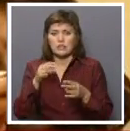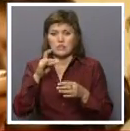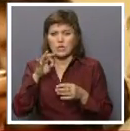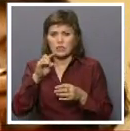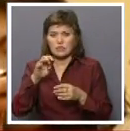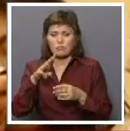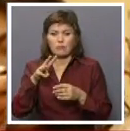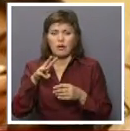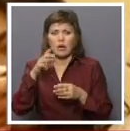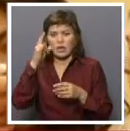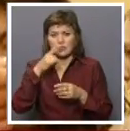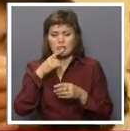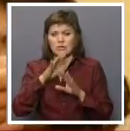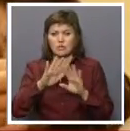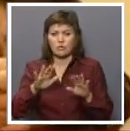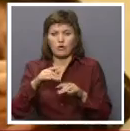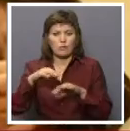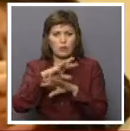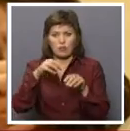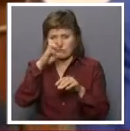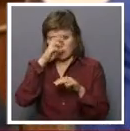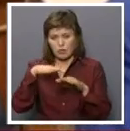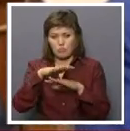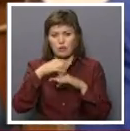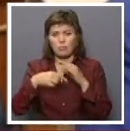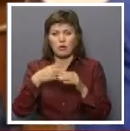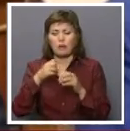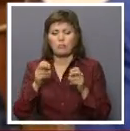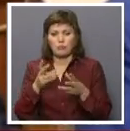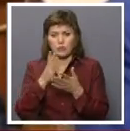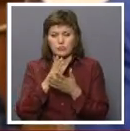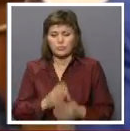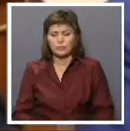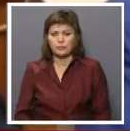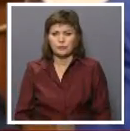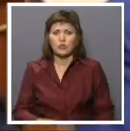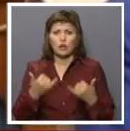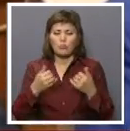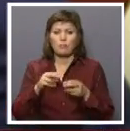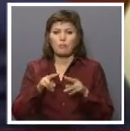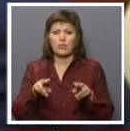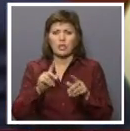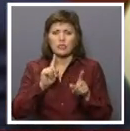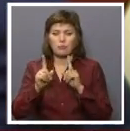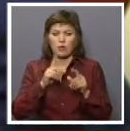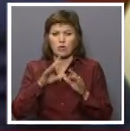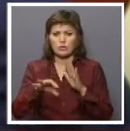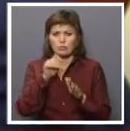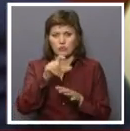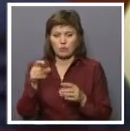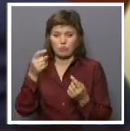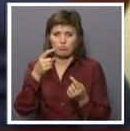тек қана Қазақстан үшін емес, біраз мемлекеттер үшін үлкен қауіп болып тұр. Айта кету керек, бүгінгі пленарлық отырысты депутаттар